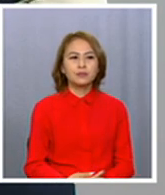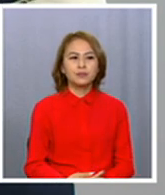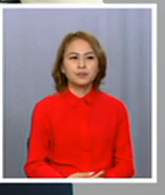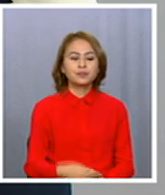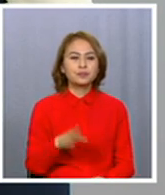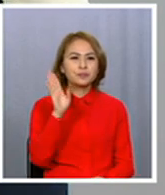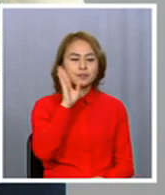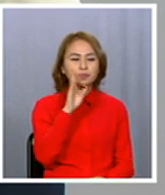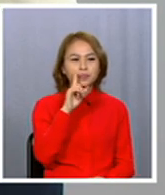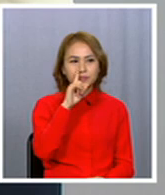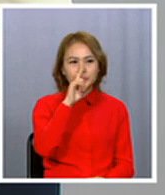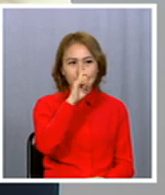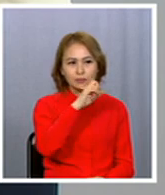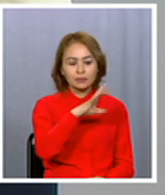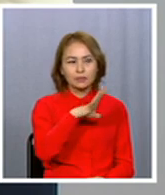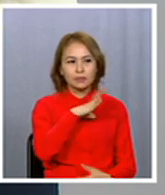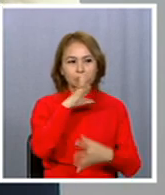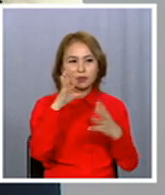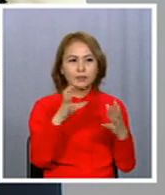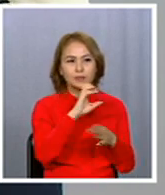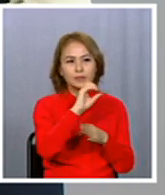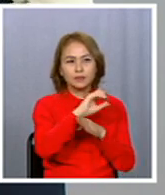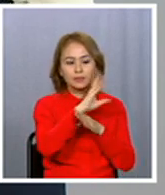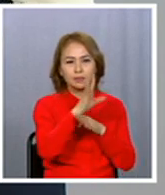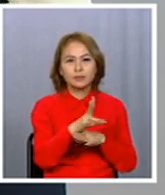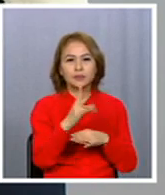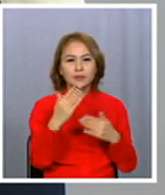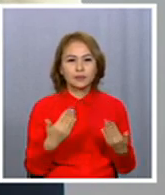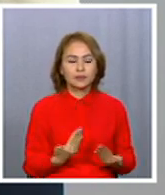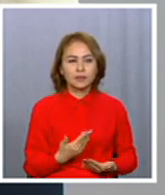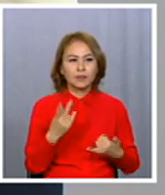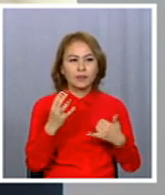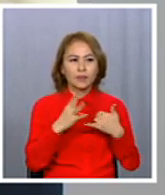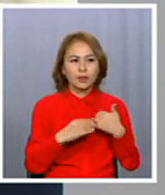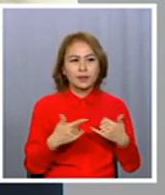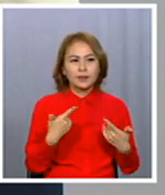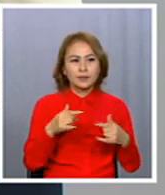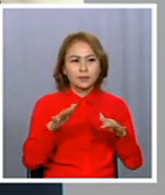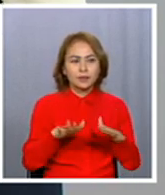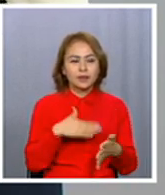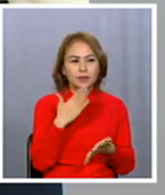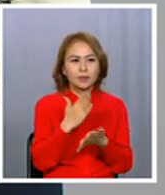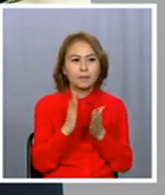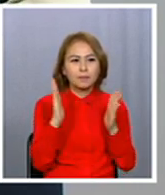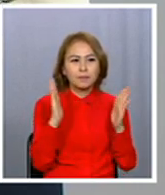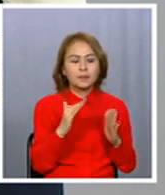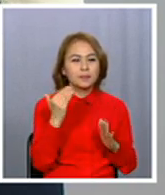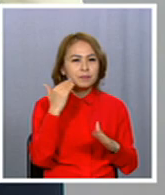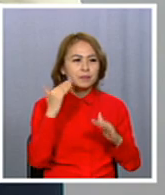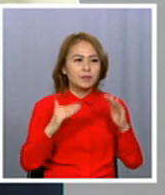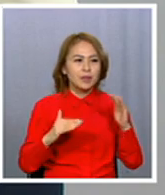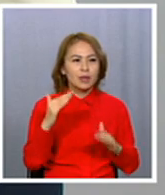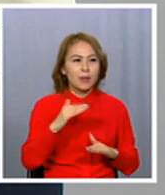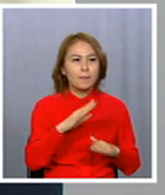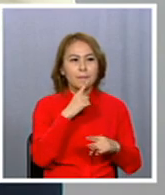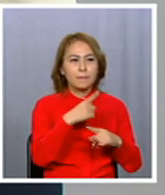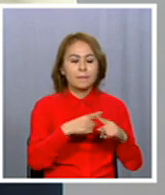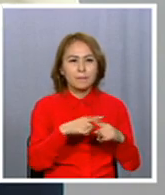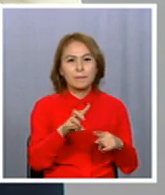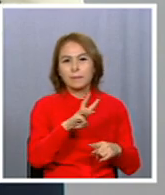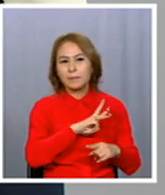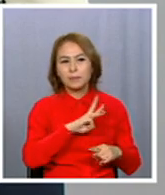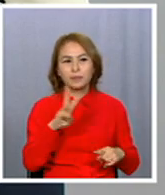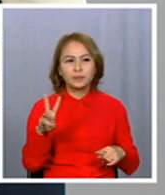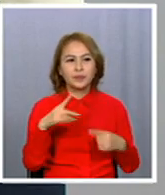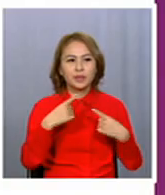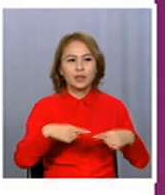Вода и кислород обеспечивают жизнь на Земле, где существует по меньшей мере 1,5 миллиона видов растений